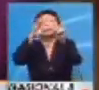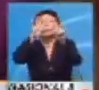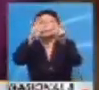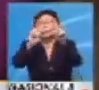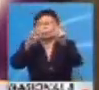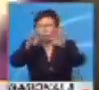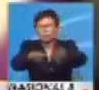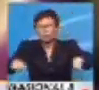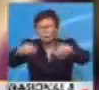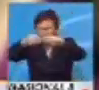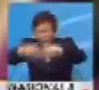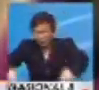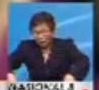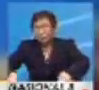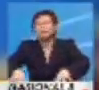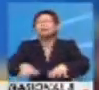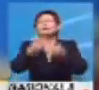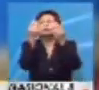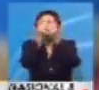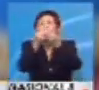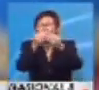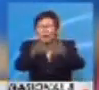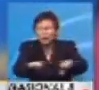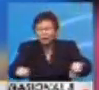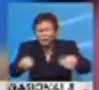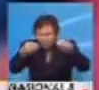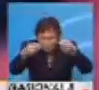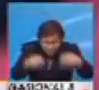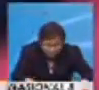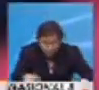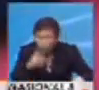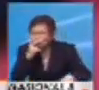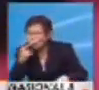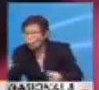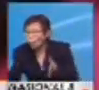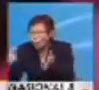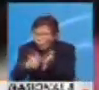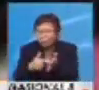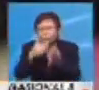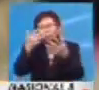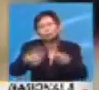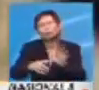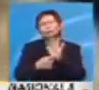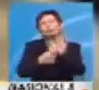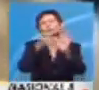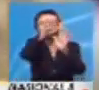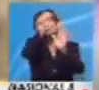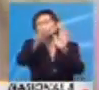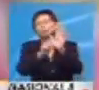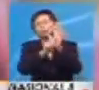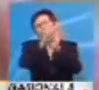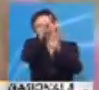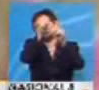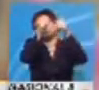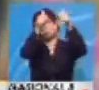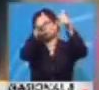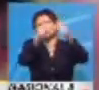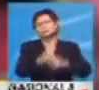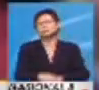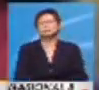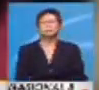kanak-kanak dilapor hilang dalam pada itu bilangan kanak-kanak yang hilang yang ditemui sudah telah menunjukkan peraturan tinggi